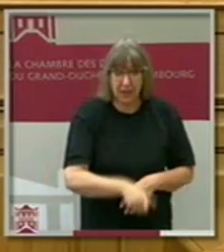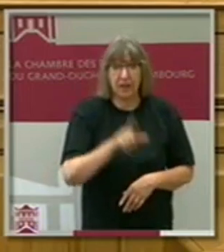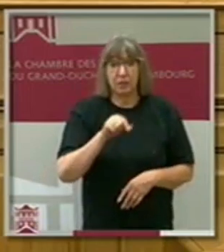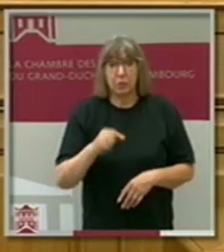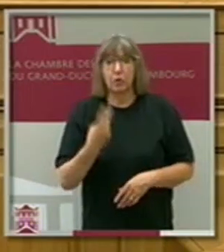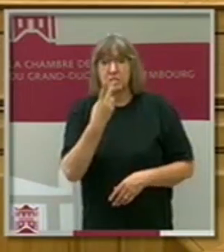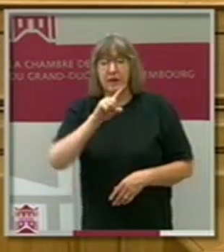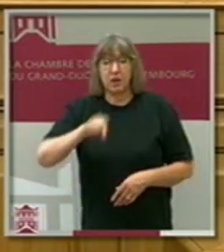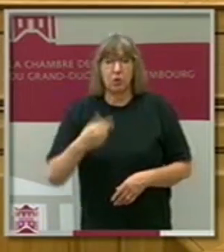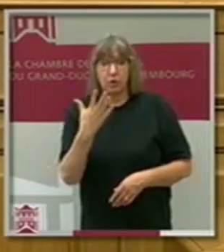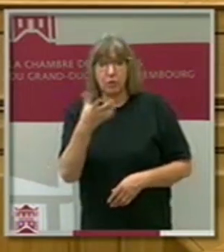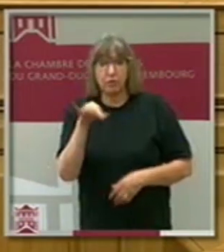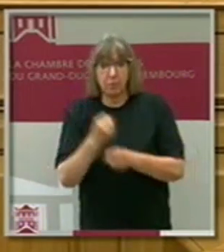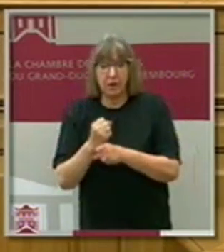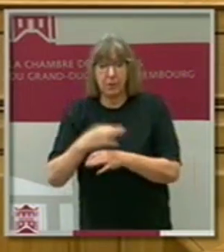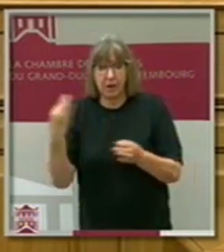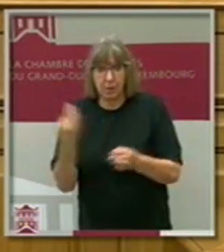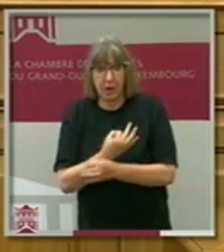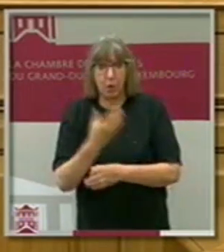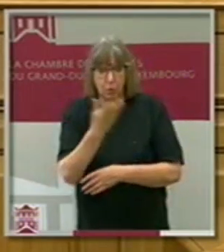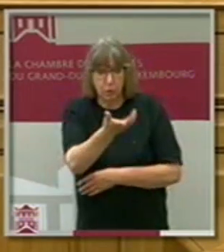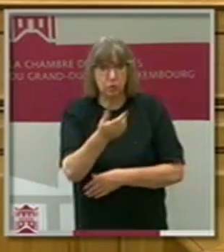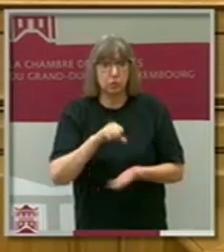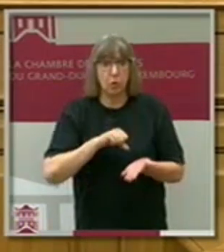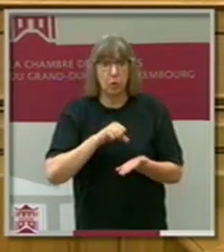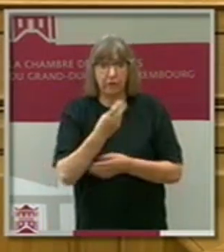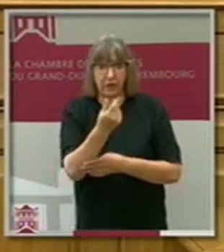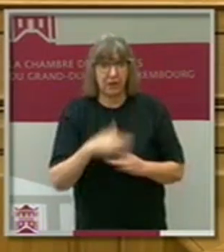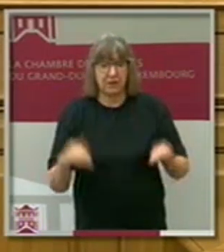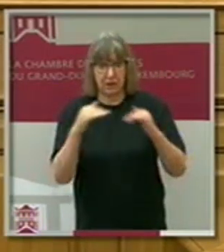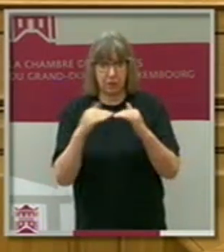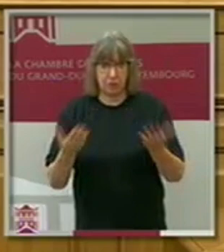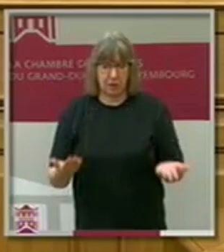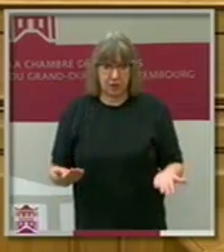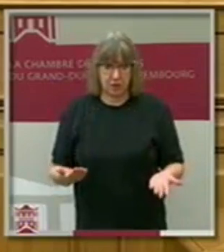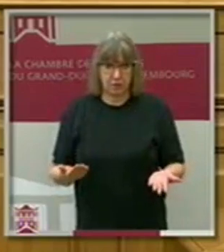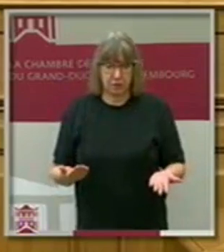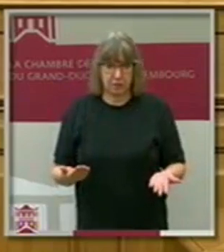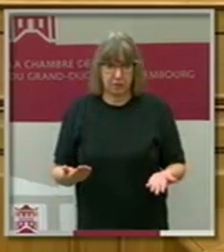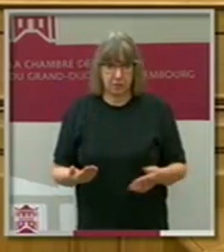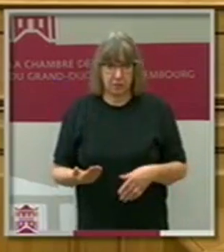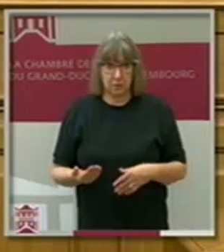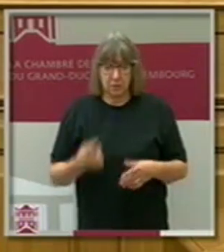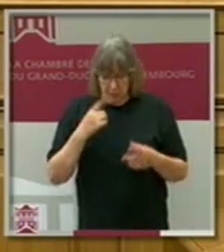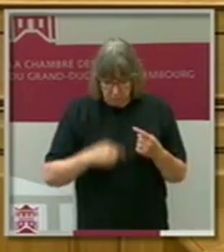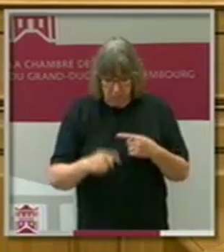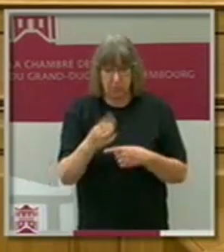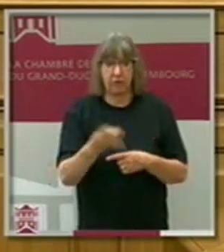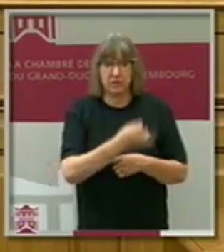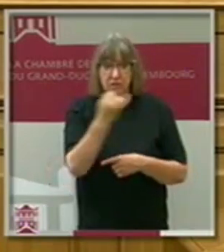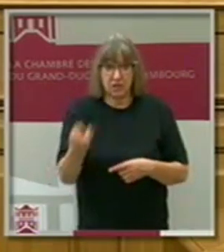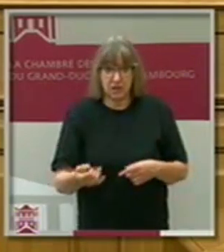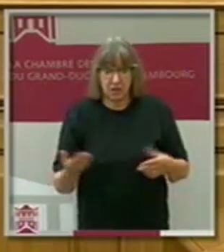Pension. Aber wenn wir beim System bleiben, 450.000 mal 2,5, dann muss man auf 40 Jahre